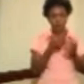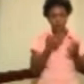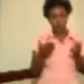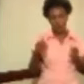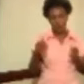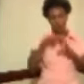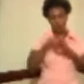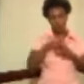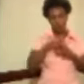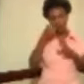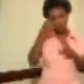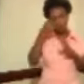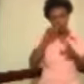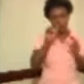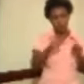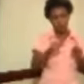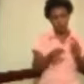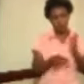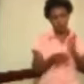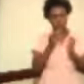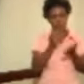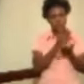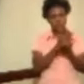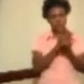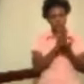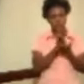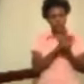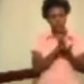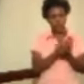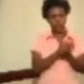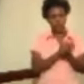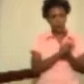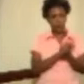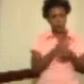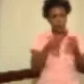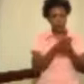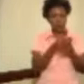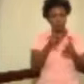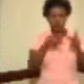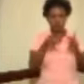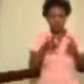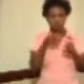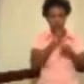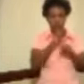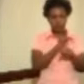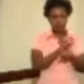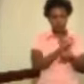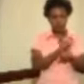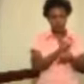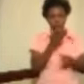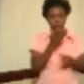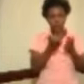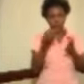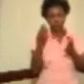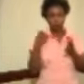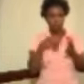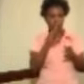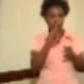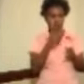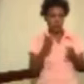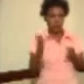Haïti, c'est que nous sommes au 21e siècle. Nous n'avons pas pour nous tendre deux siècles que l'autre pays a passé pour être capable de développer. Et comme pareil, qui relève